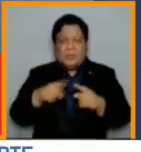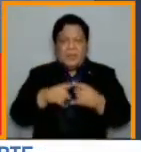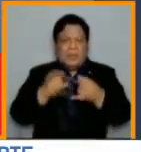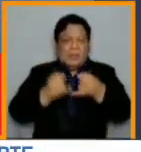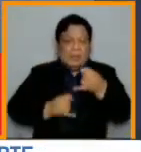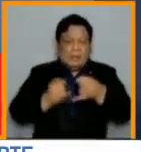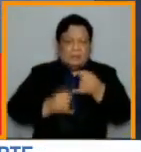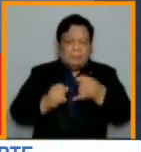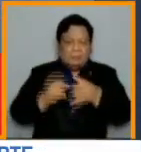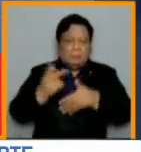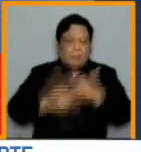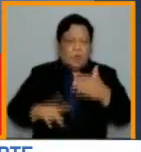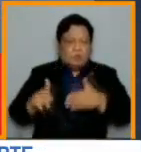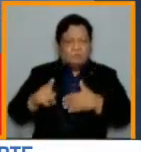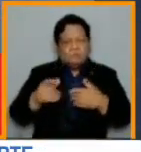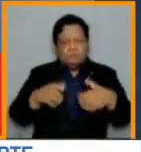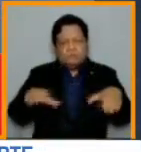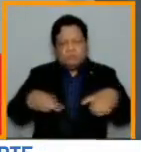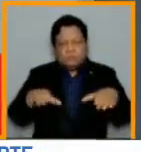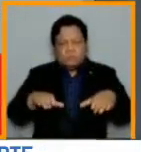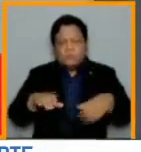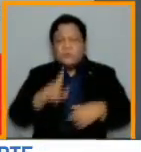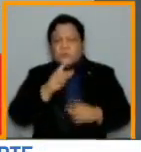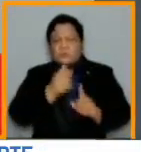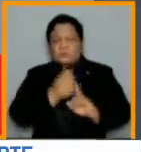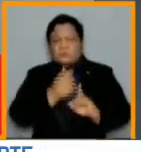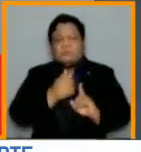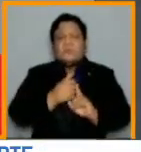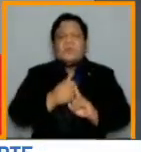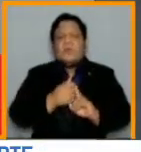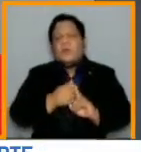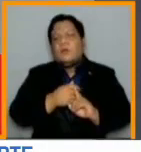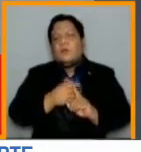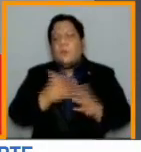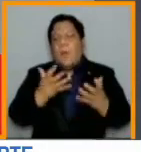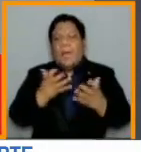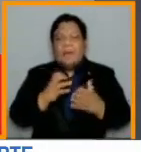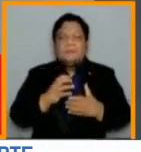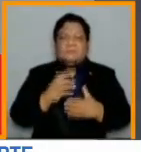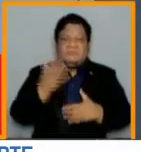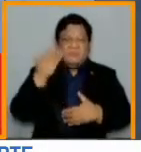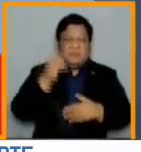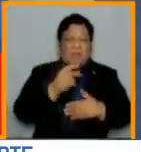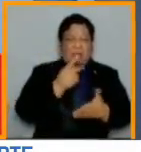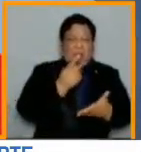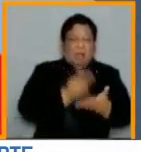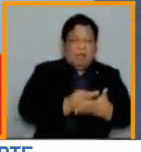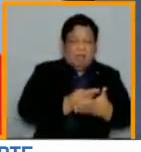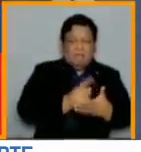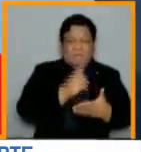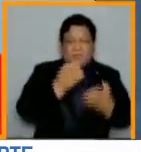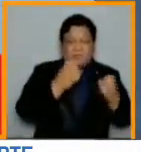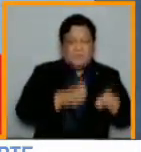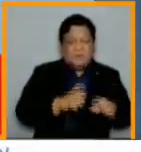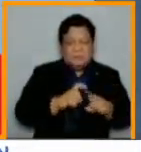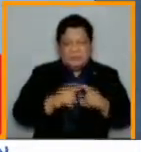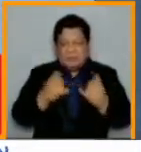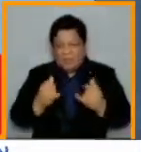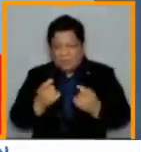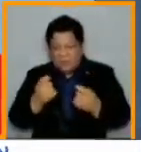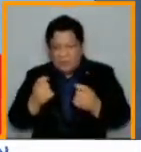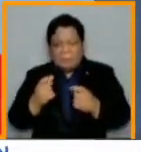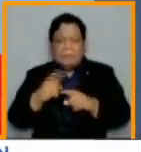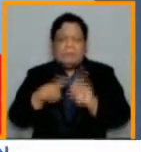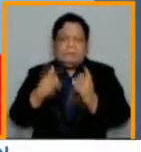Miller, pambawi sana niya ang men's slalom matapos matalo sa una niyang event na giant slalom.